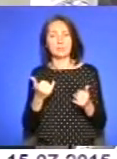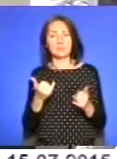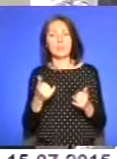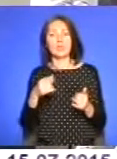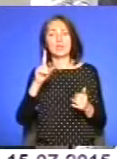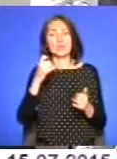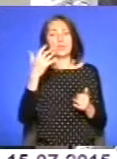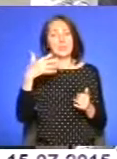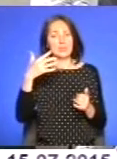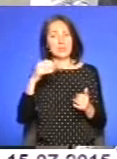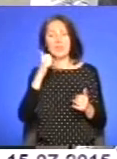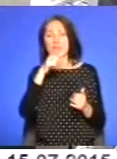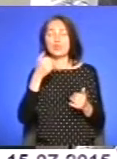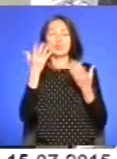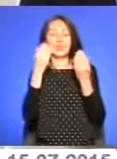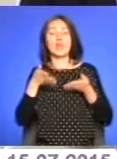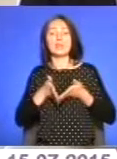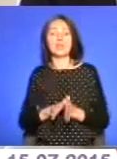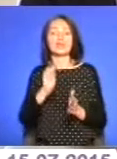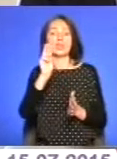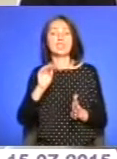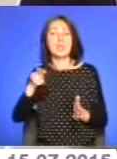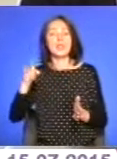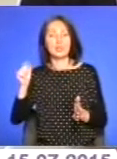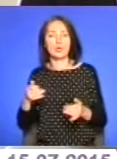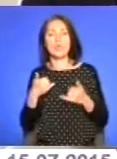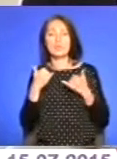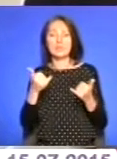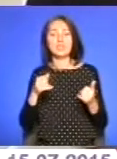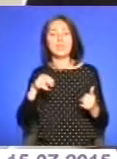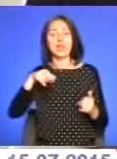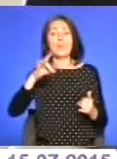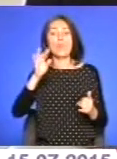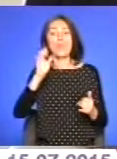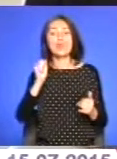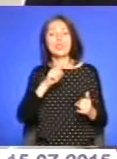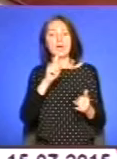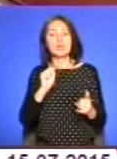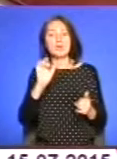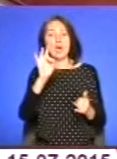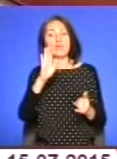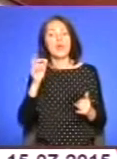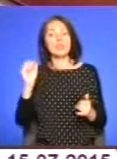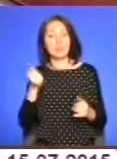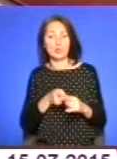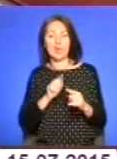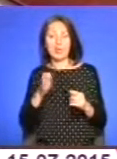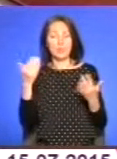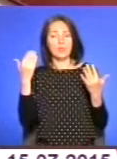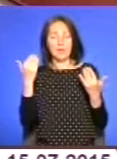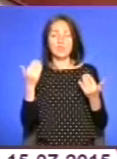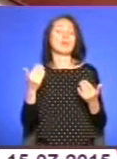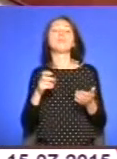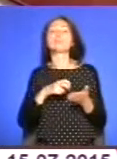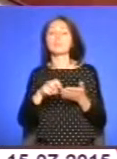150-річчя з дня народження Андрея Шептицького приурочена прощі у Зарваниці, яка відбудеться у найближчі вихідні. Послання митрополита входитиме